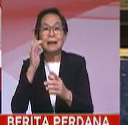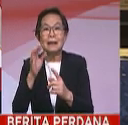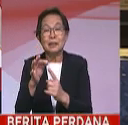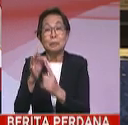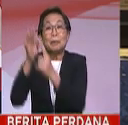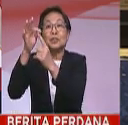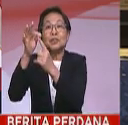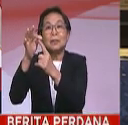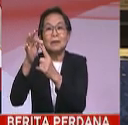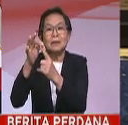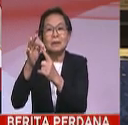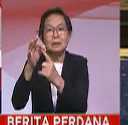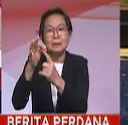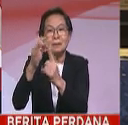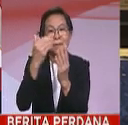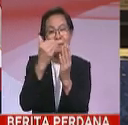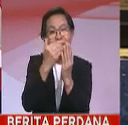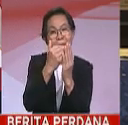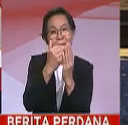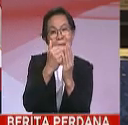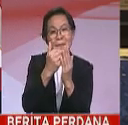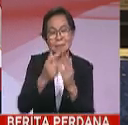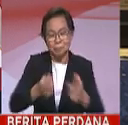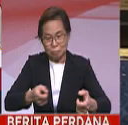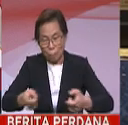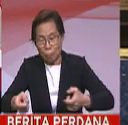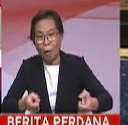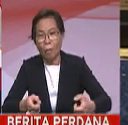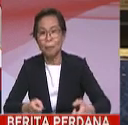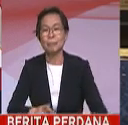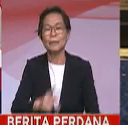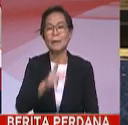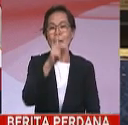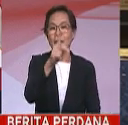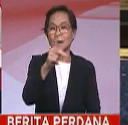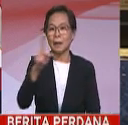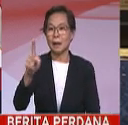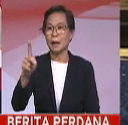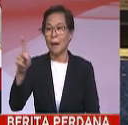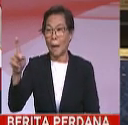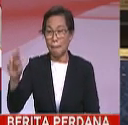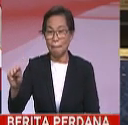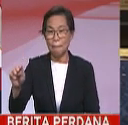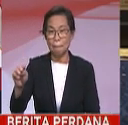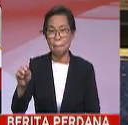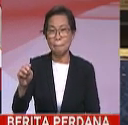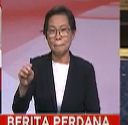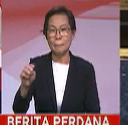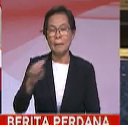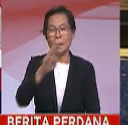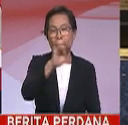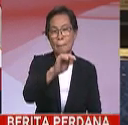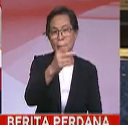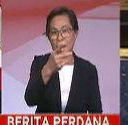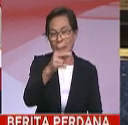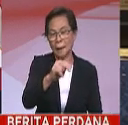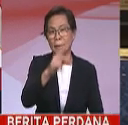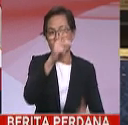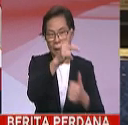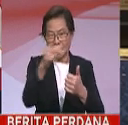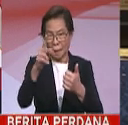Justru berdasarkan penilaian risiko oleh Kementerian Kesihatan Malaysia, Majlis Keselamatan Negara